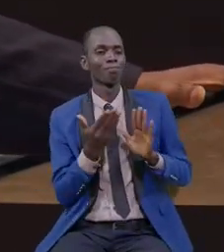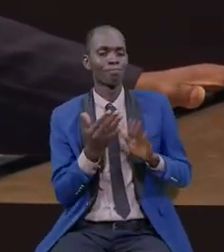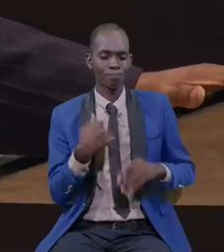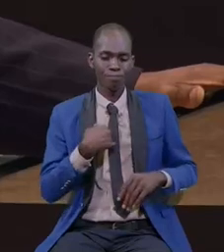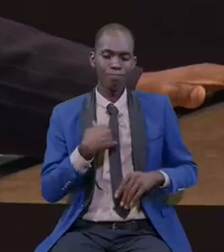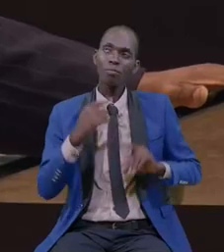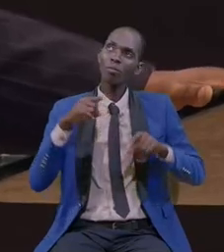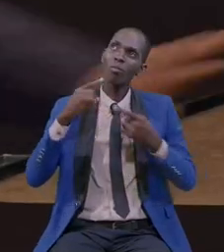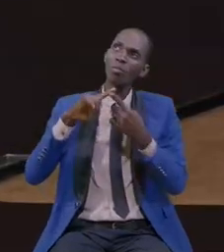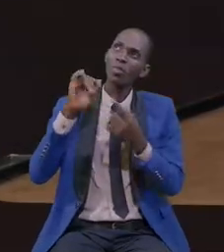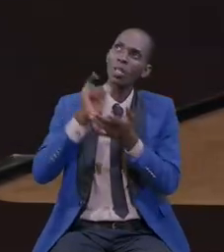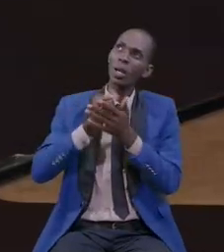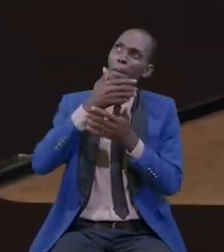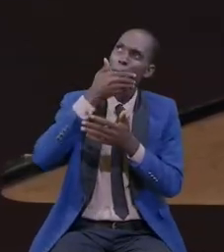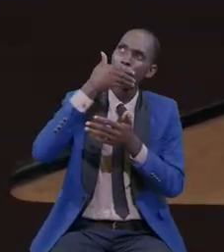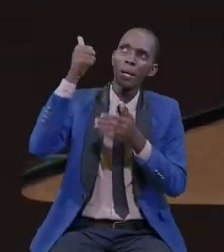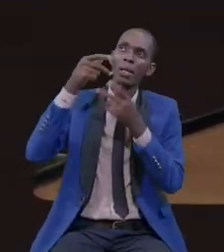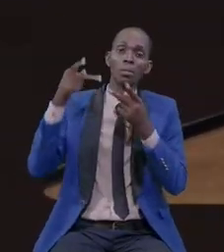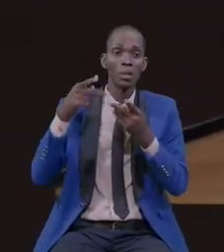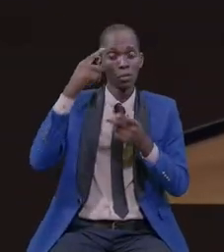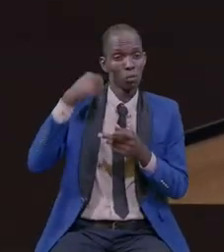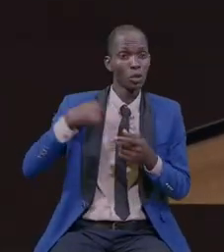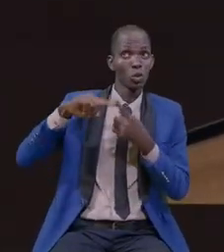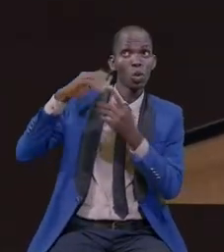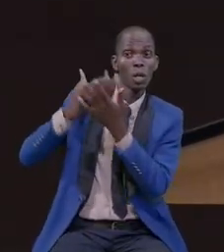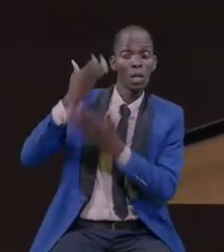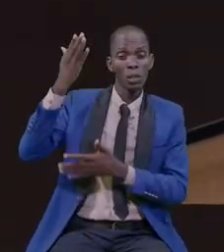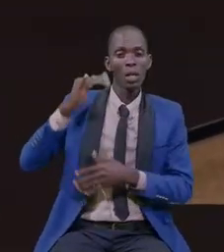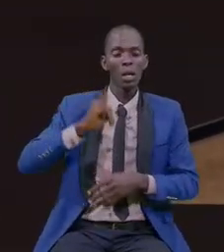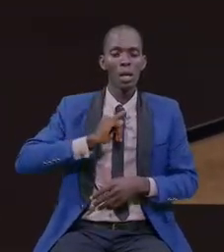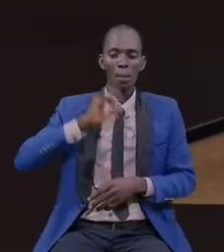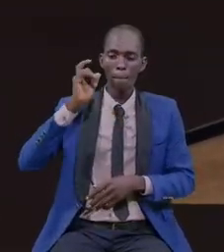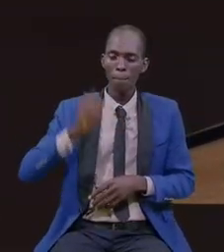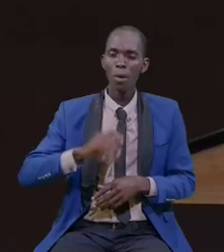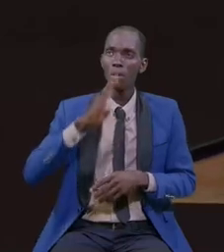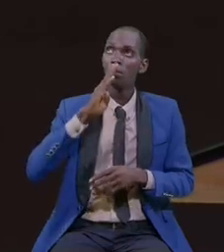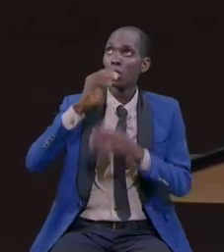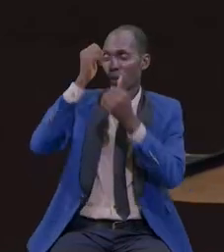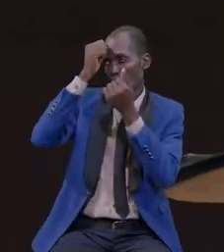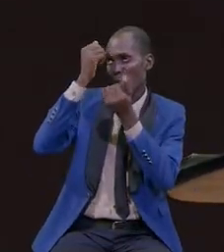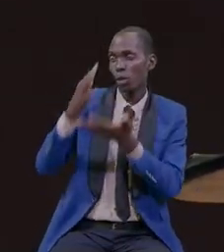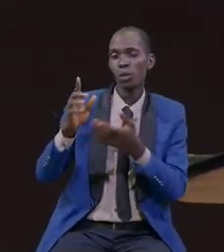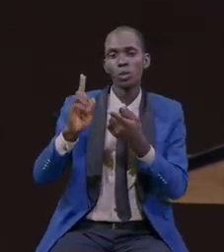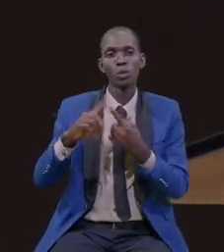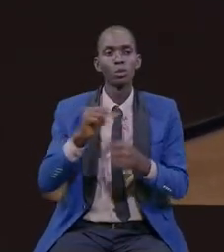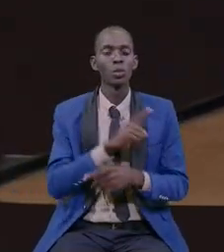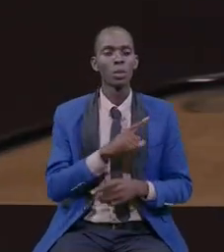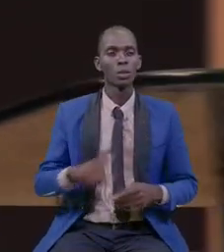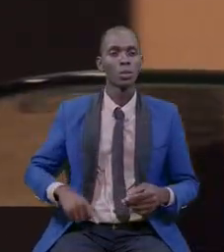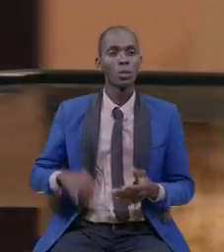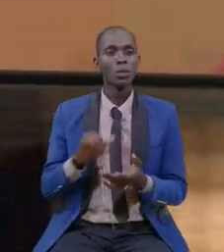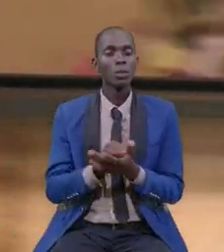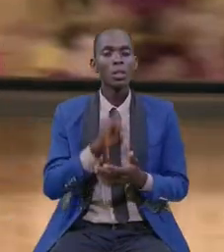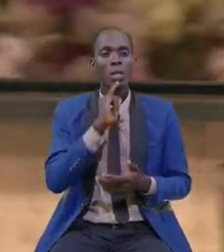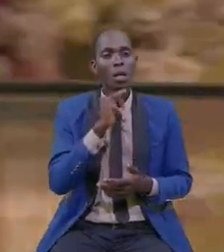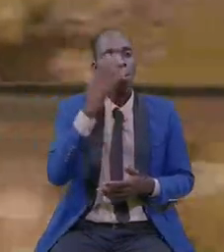à ce meilleur endroit et pour il parvenir je dois être obéissant au Seigneur voilà